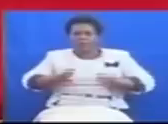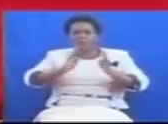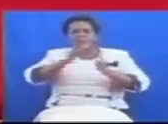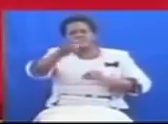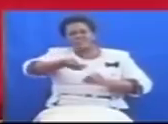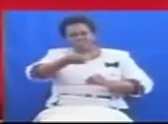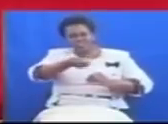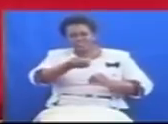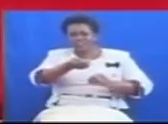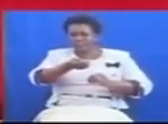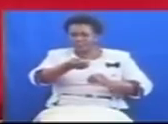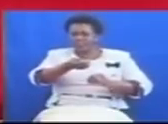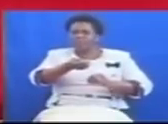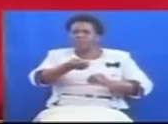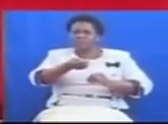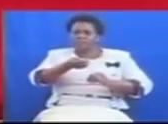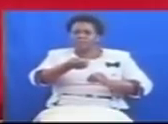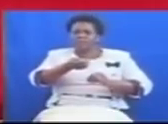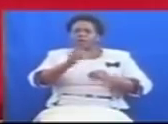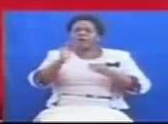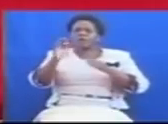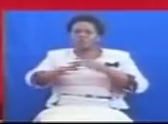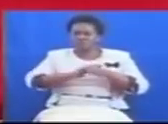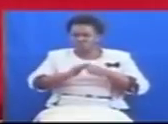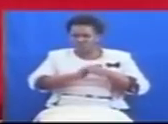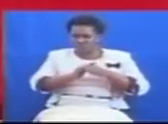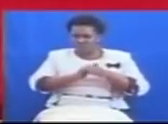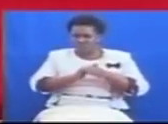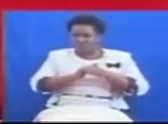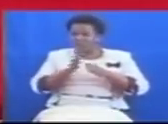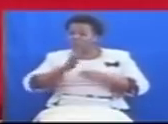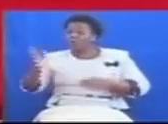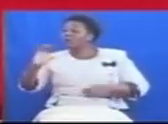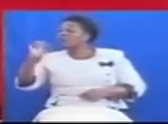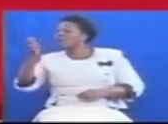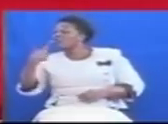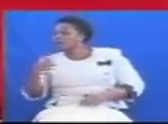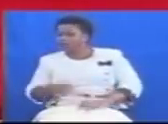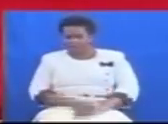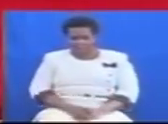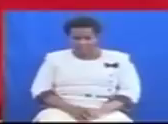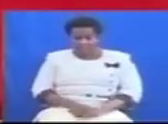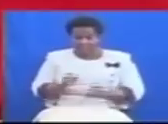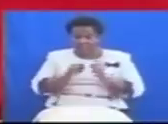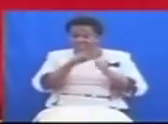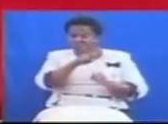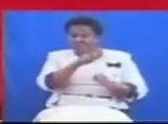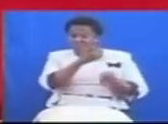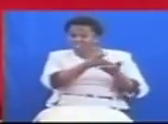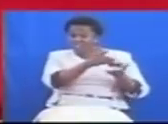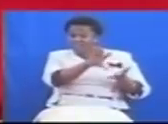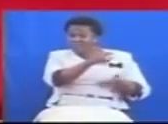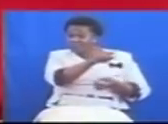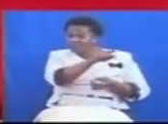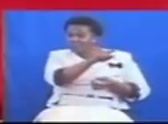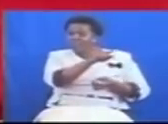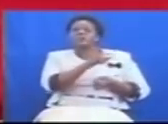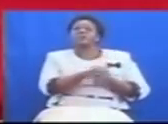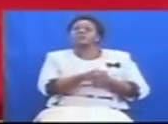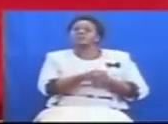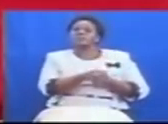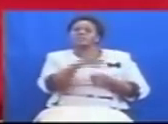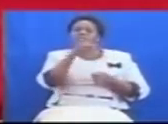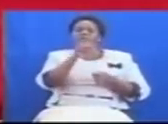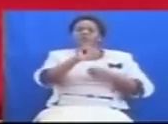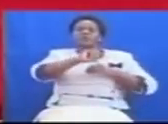upande wa wilaya ya Kigamboni inahudumiwa na wakala wa barabara nchini, yani TANROADS, mkoa wa Dar es Salaam. Mheshimiwa Naibu Spika, kwa kutambua umuhimu